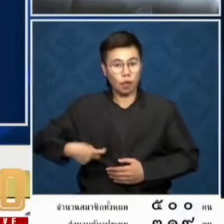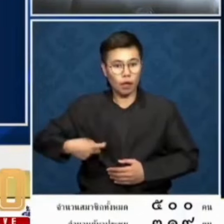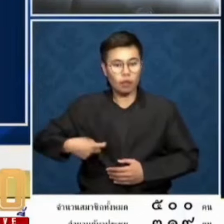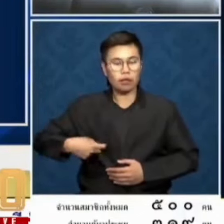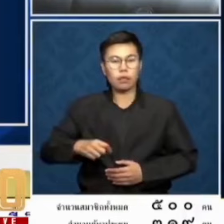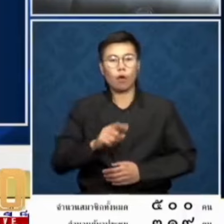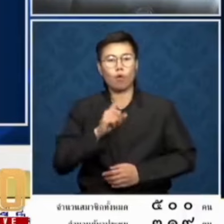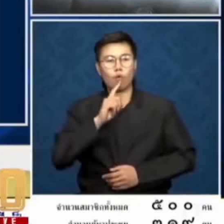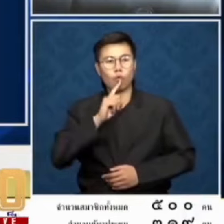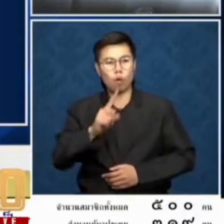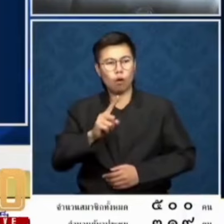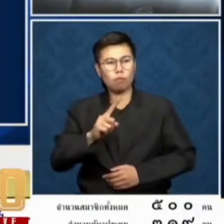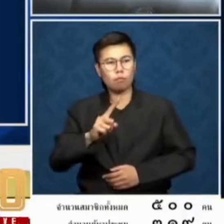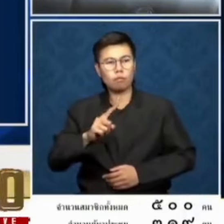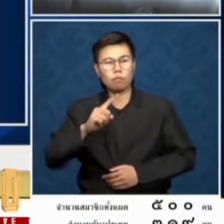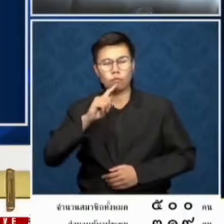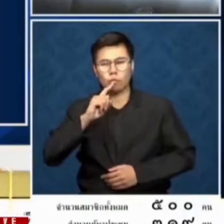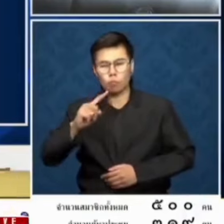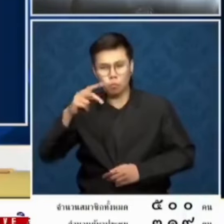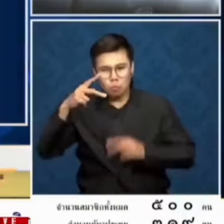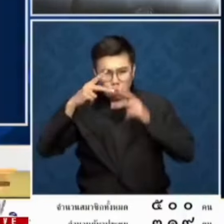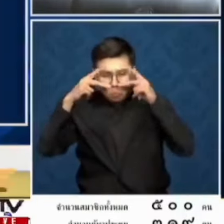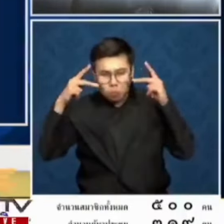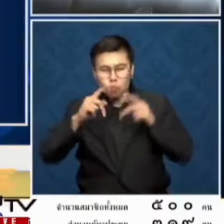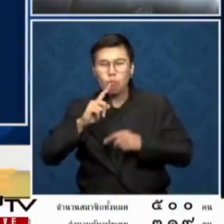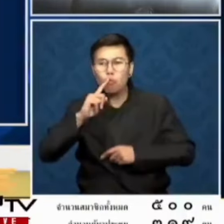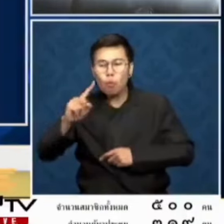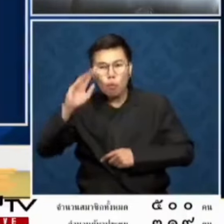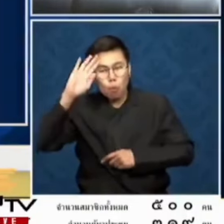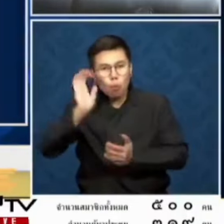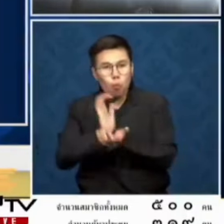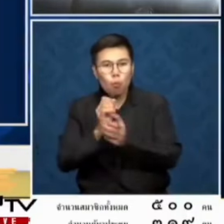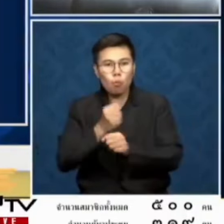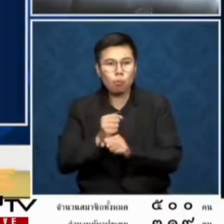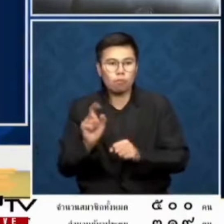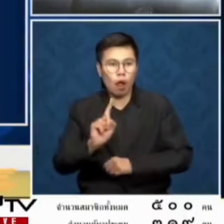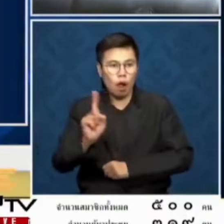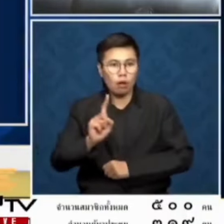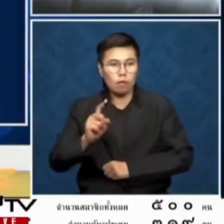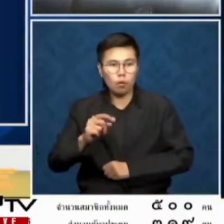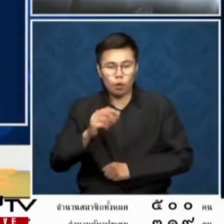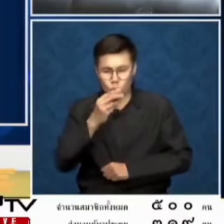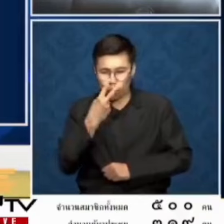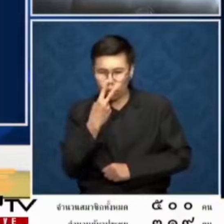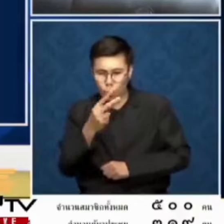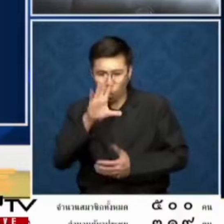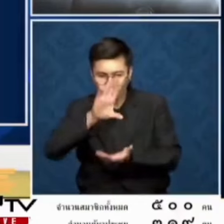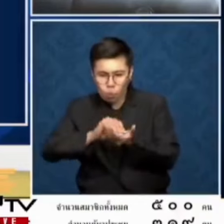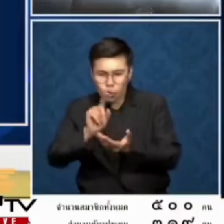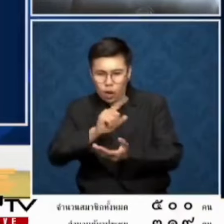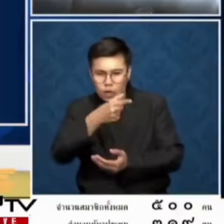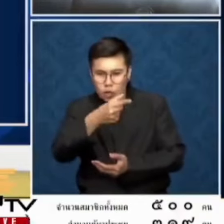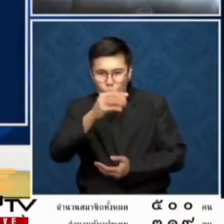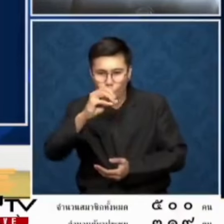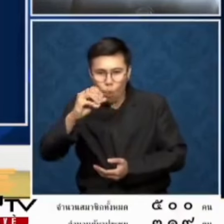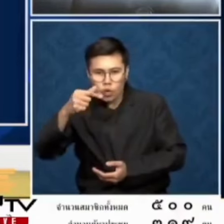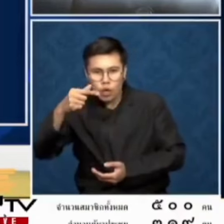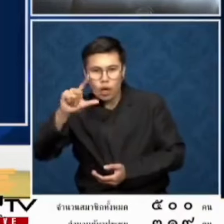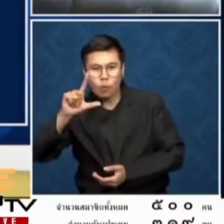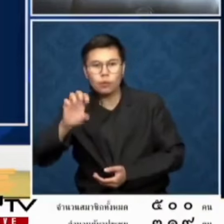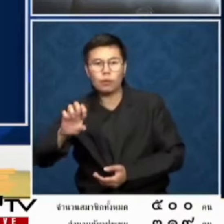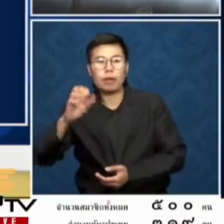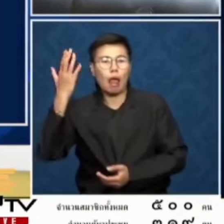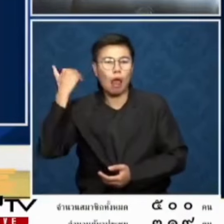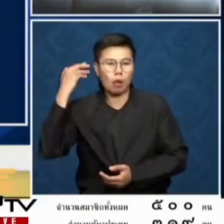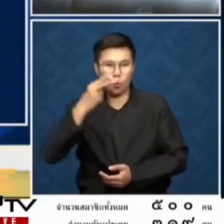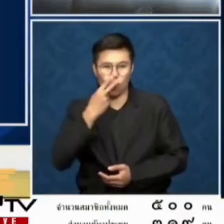ความยังไงจะต้องร้องเรียนยังไงนะคะดิฉันก็เลยได้ลองค้น Google ไปเมื่อประมาณเดือนที่แล้วนะคะเพื่อจะหาข้อมูลให้กับลูกความว่าต้องทำยังไงปรากฏว่าเราก็จะ